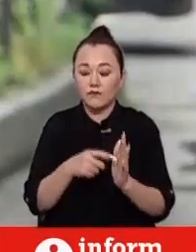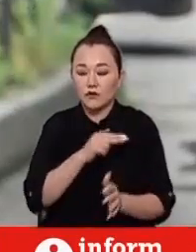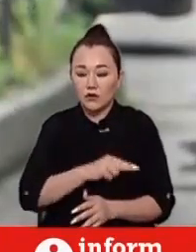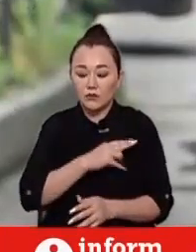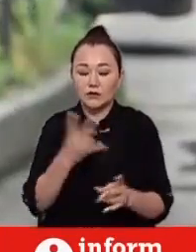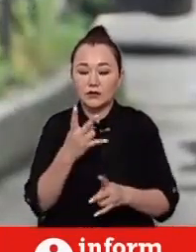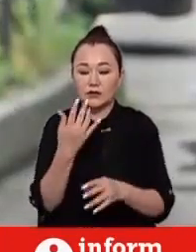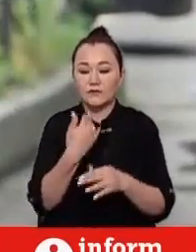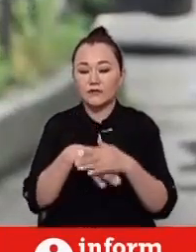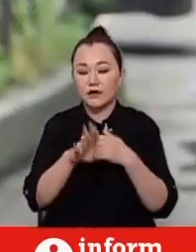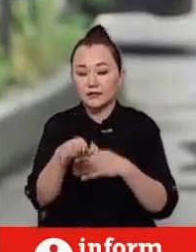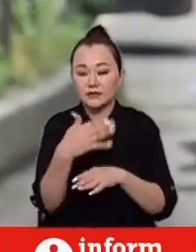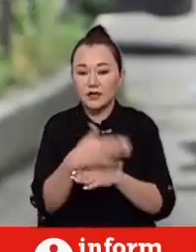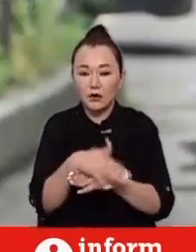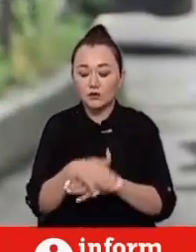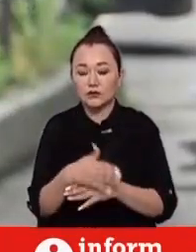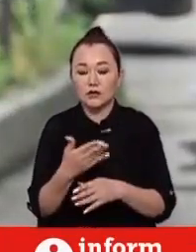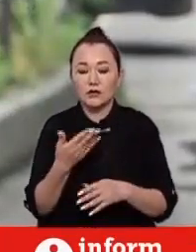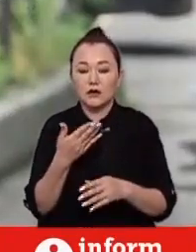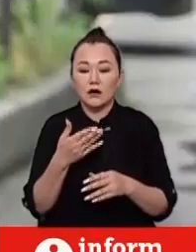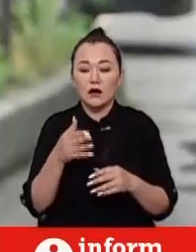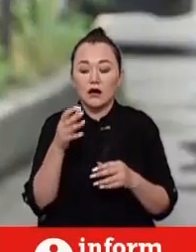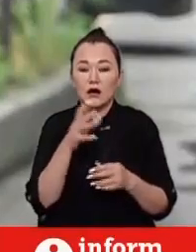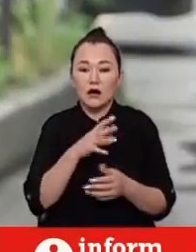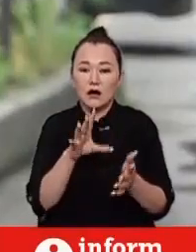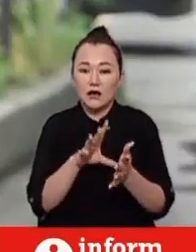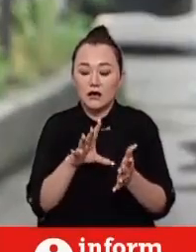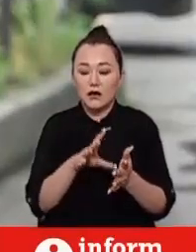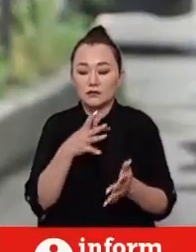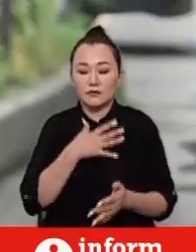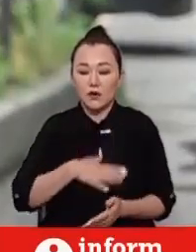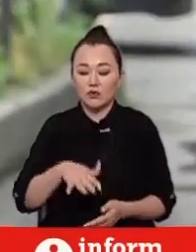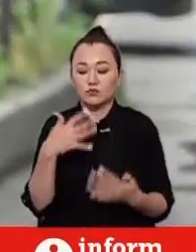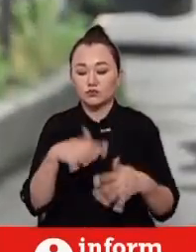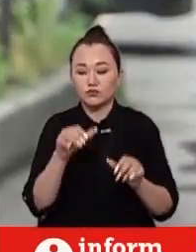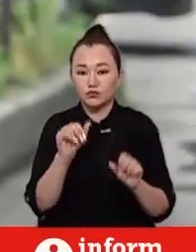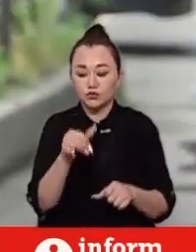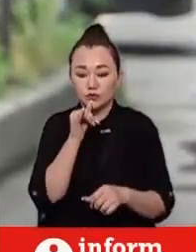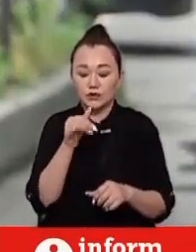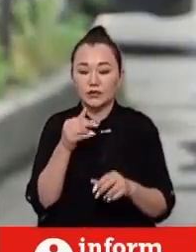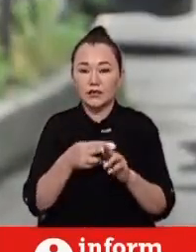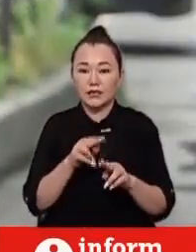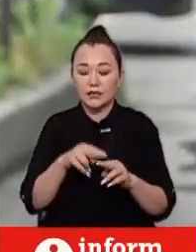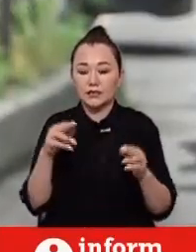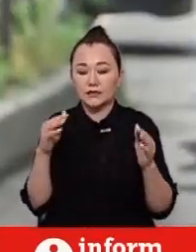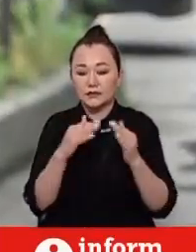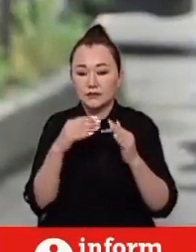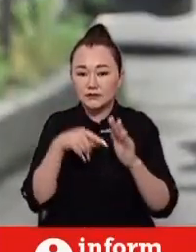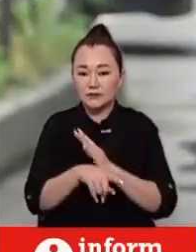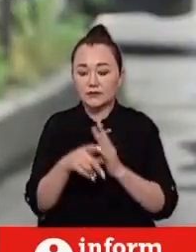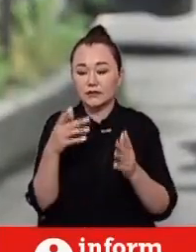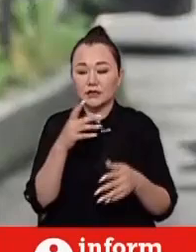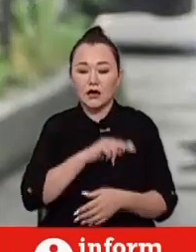надо выходить куда-то там. А одноразки спокойно уже можно курить и в тех же заведениях, и